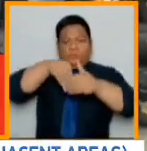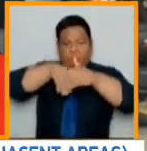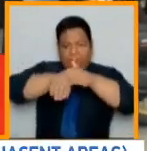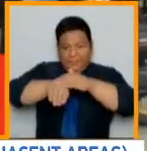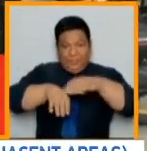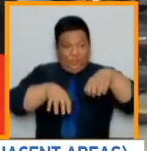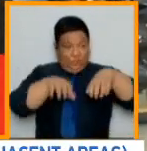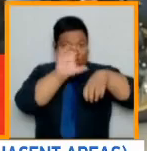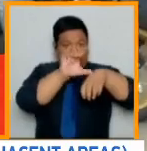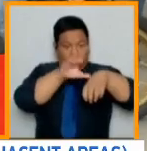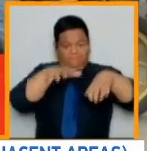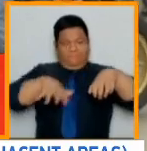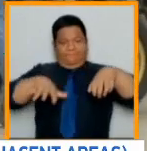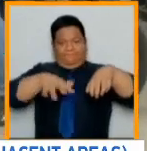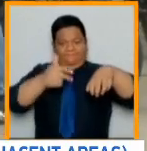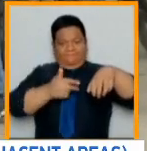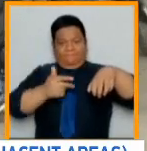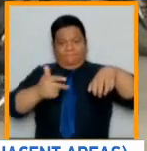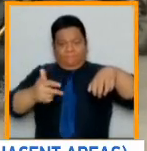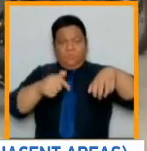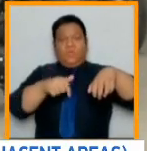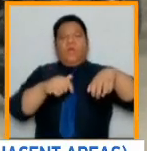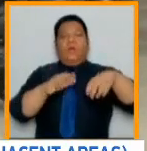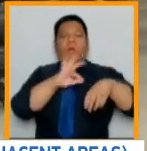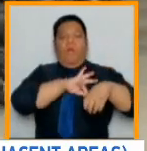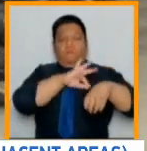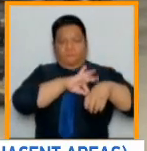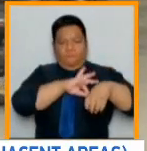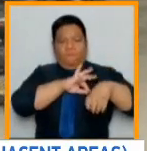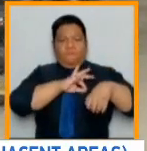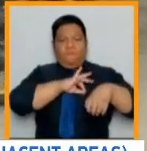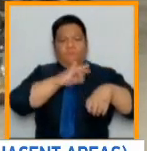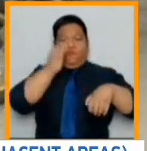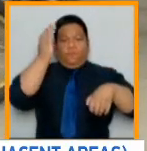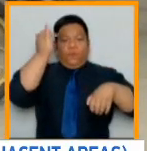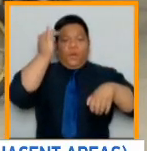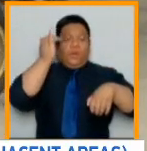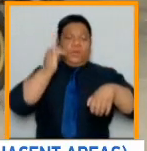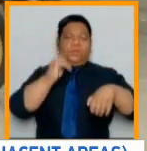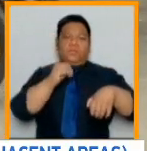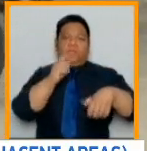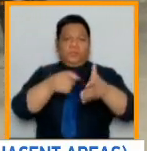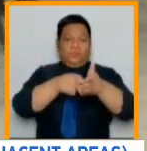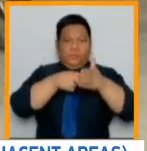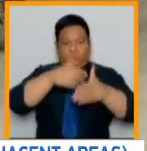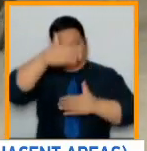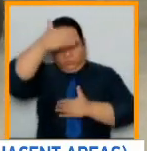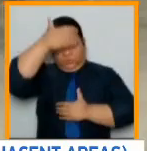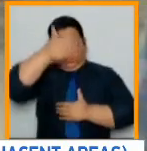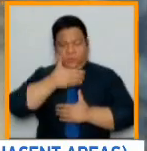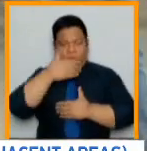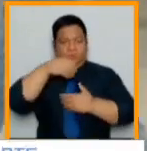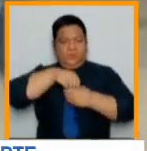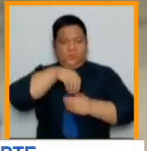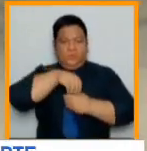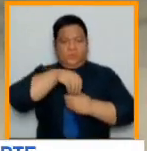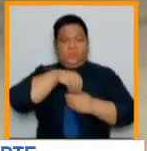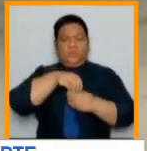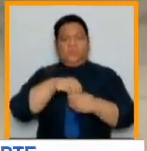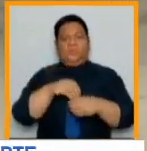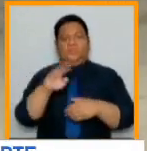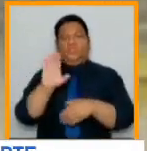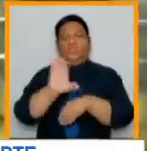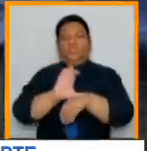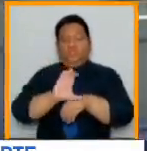isa sa mga pinakanakinabang doon sa hindi na required yung face shield sa loob ng Baclaran Church. Samantala,